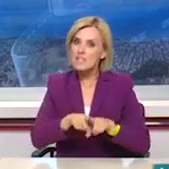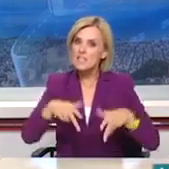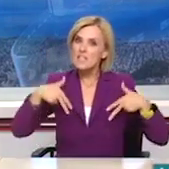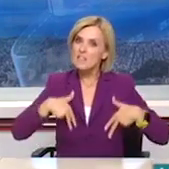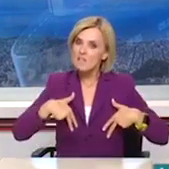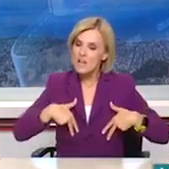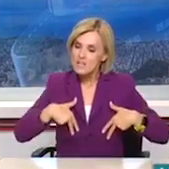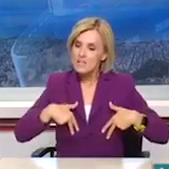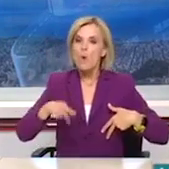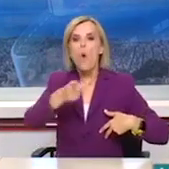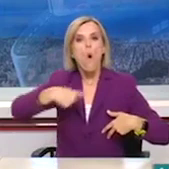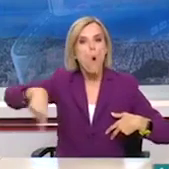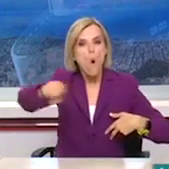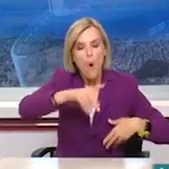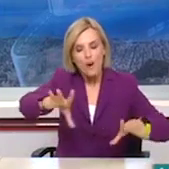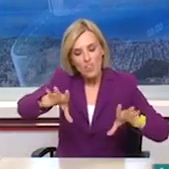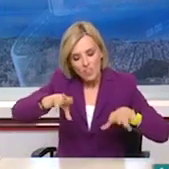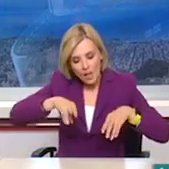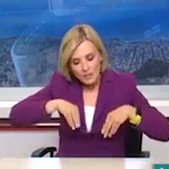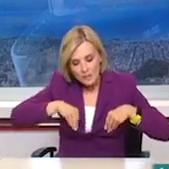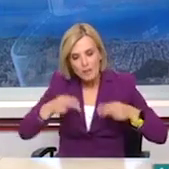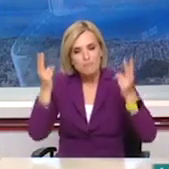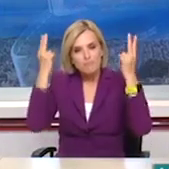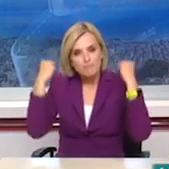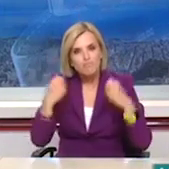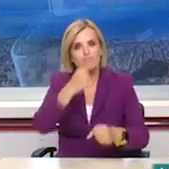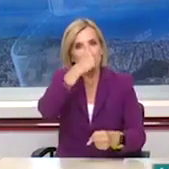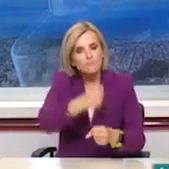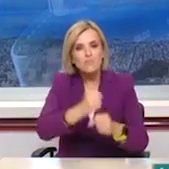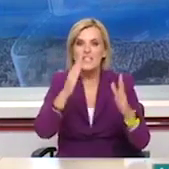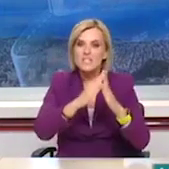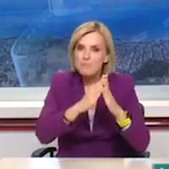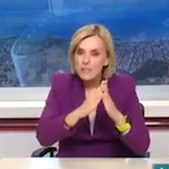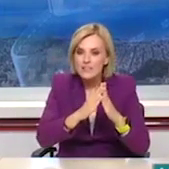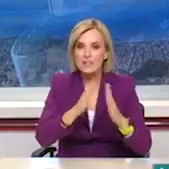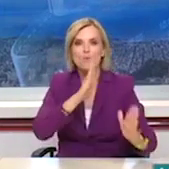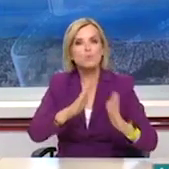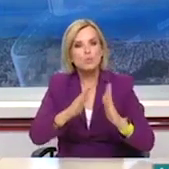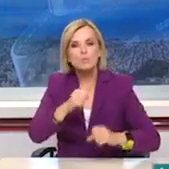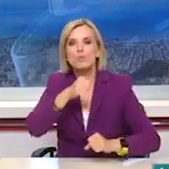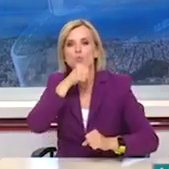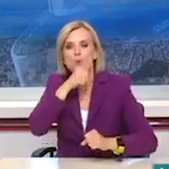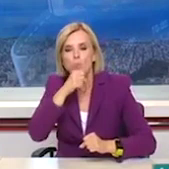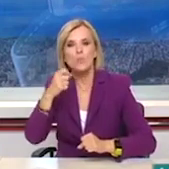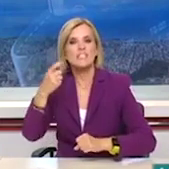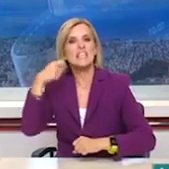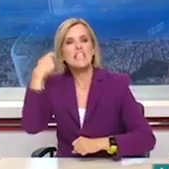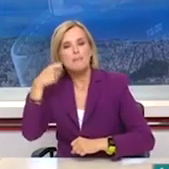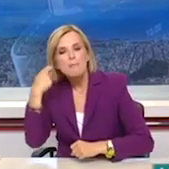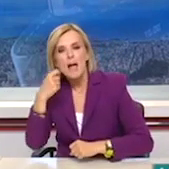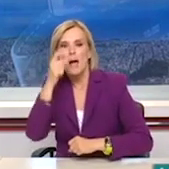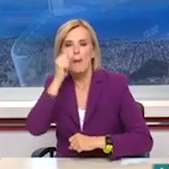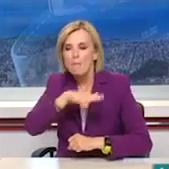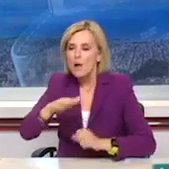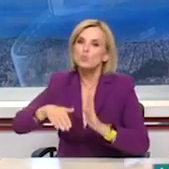και απόφαση όλων μας. Των απλών ανθρώπων που έμειναν σπίτι να προστατεύσουν τους γονείς, τους παππούδες, τις γιαγιάδες μας,